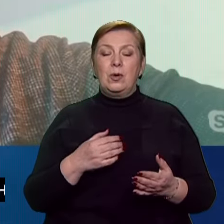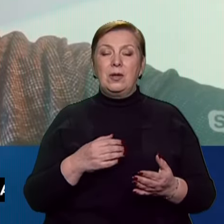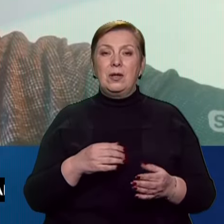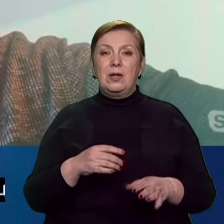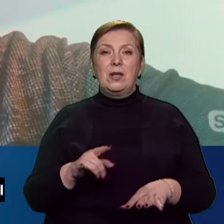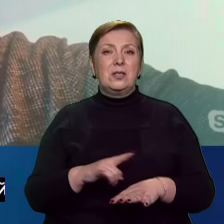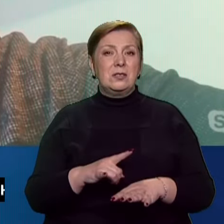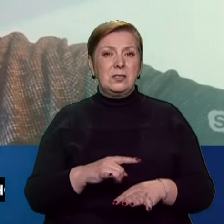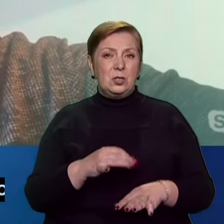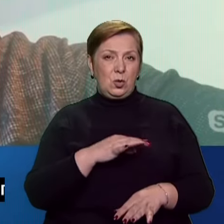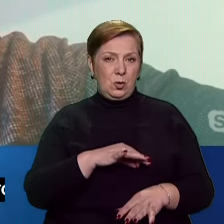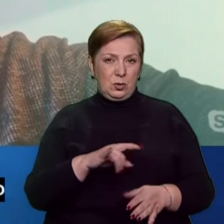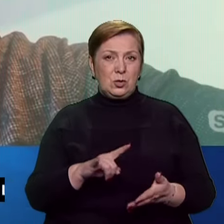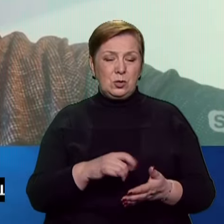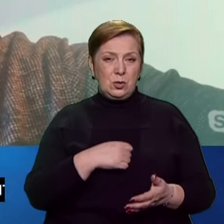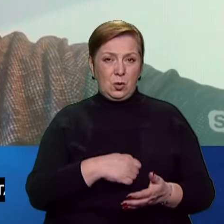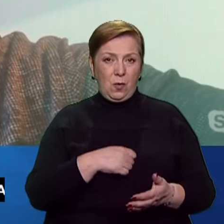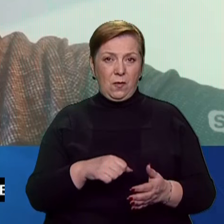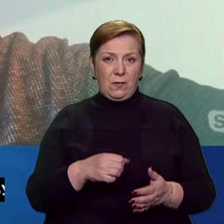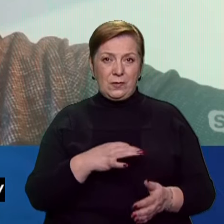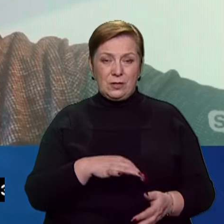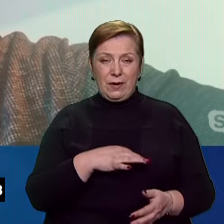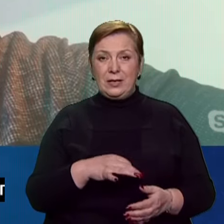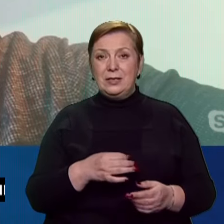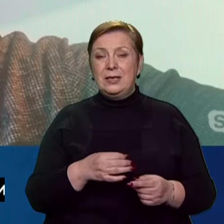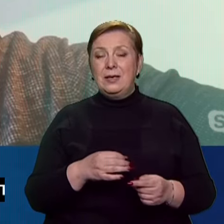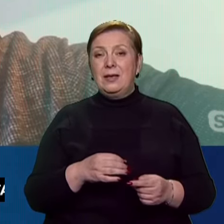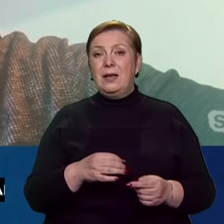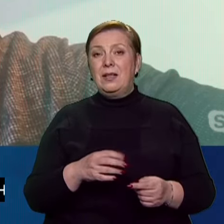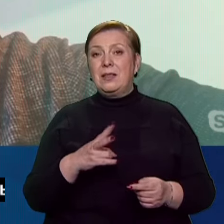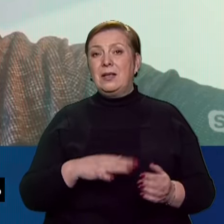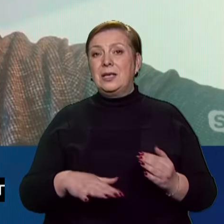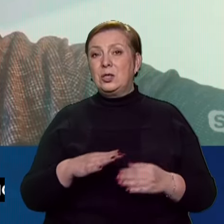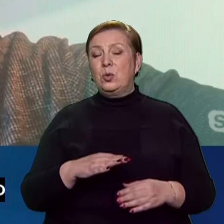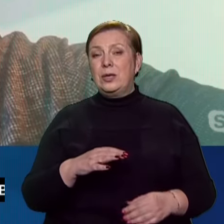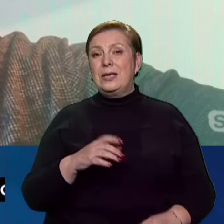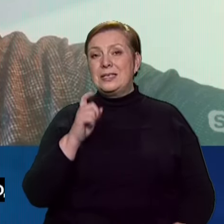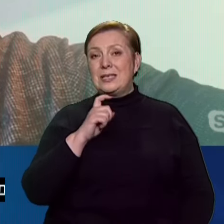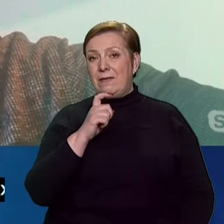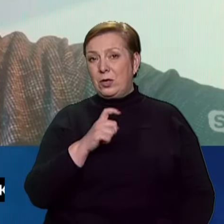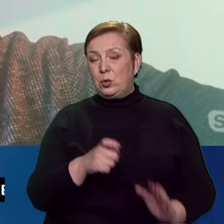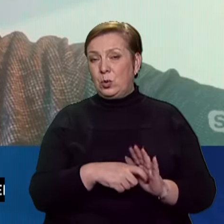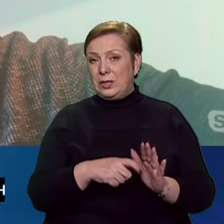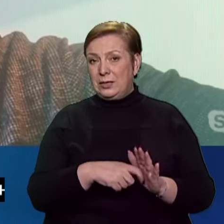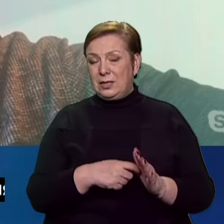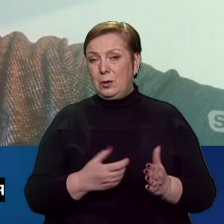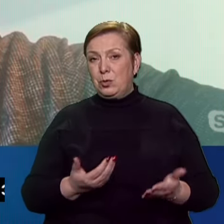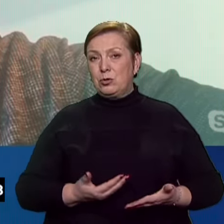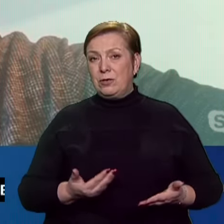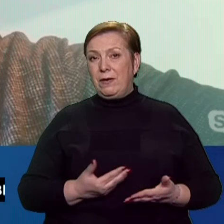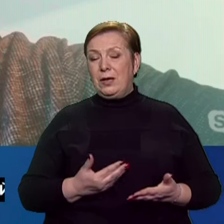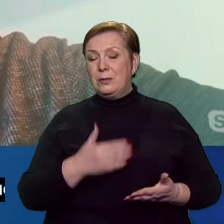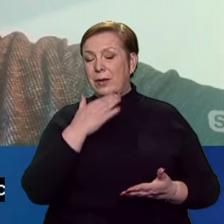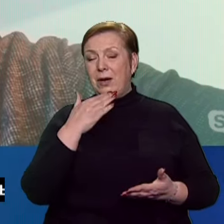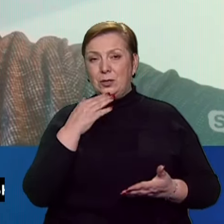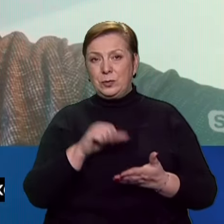що на території саме Сєвєродонецького району проживає дуже багато безпосередньо представників